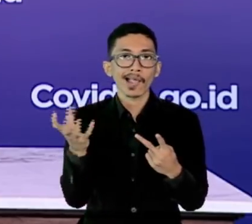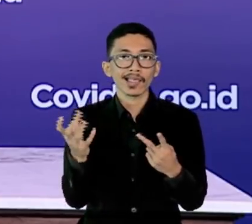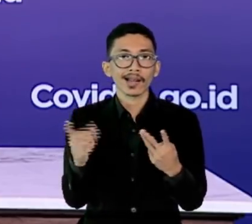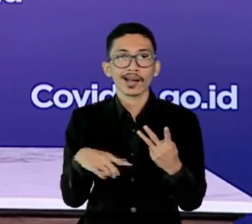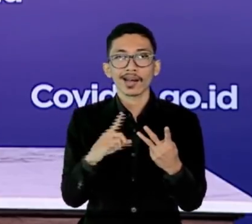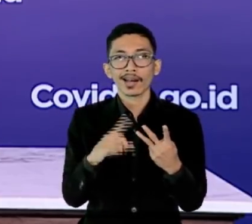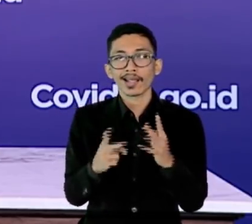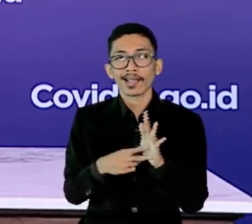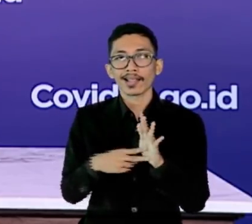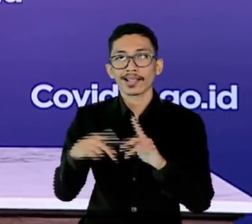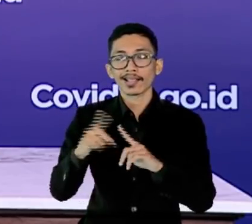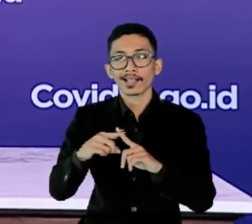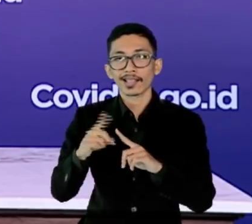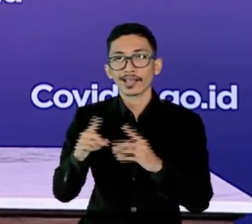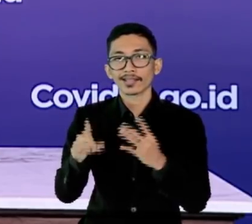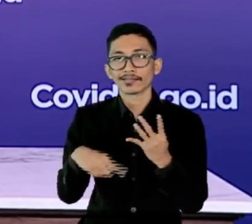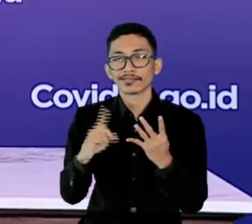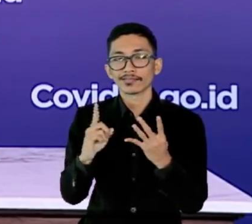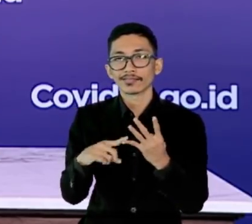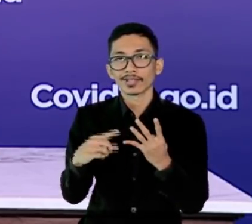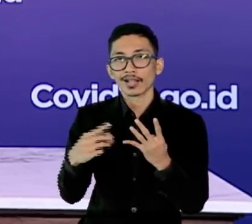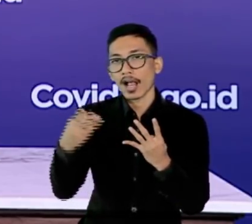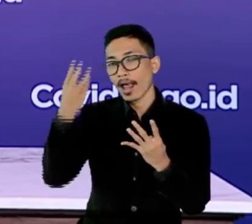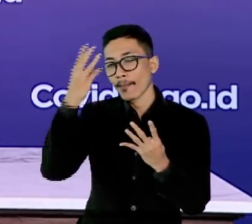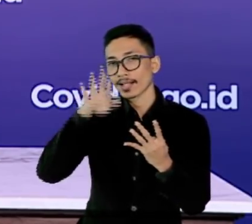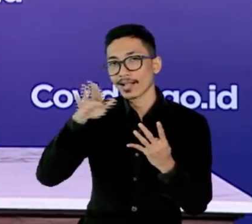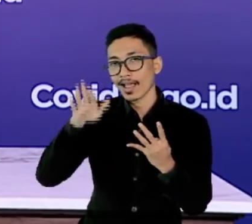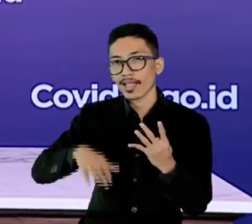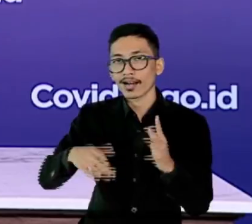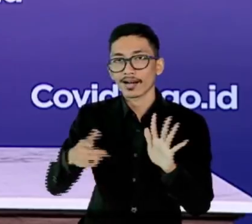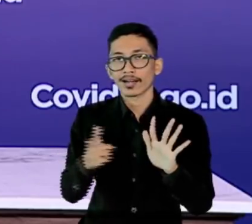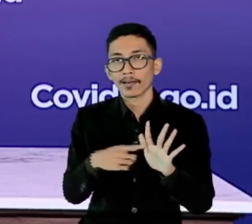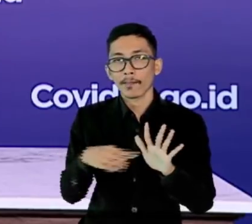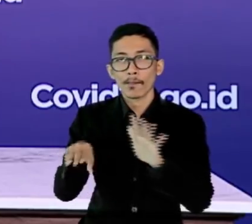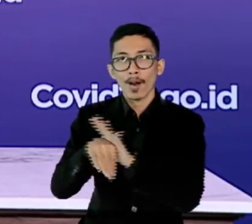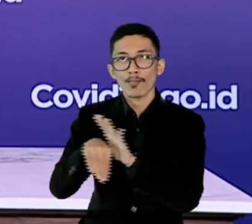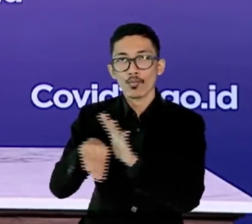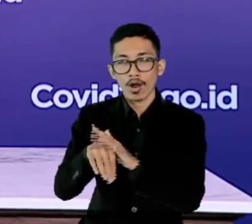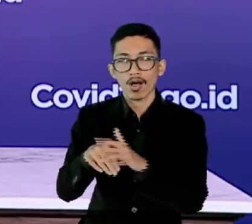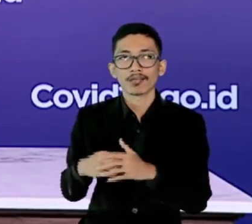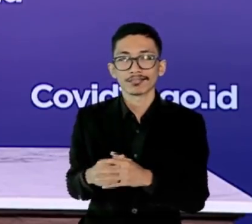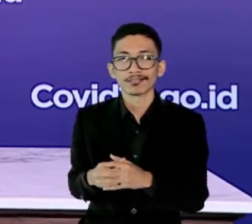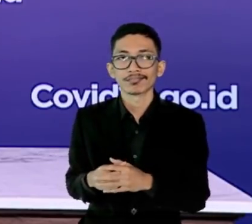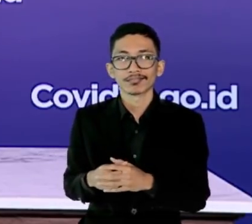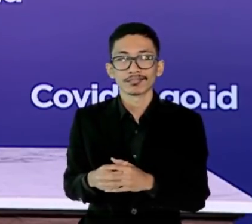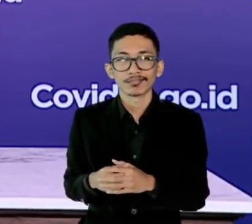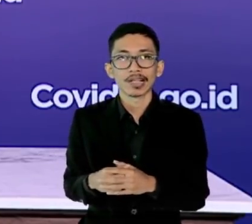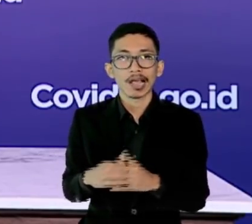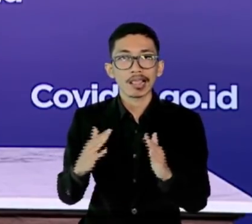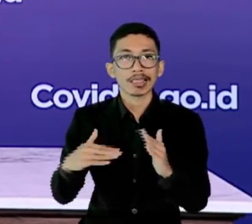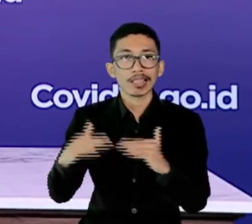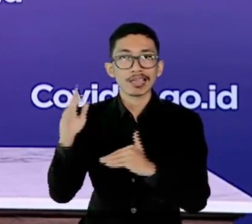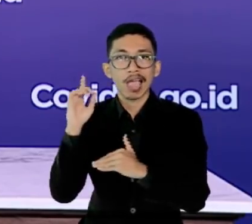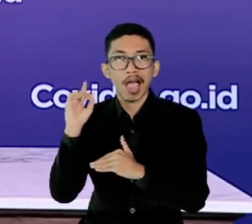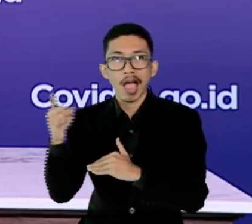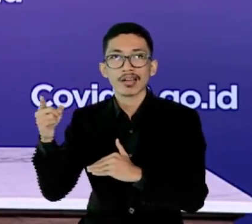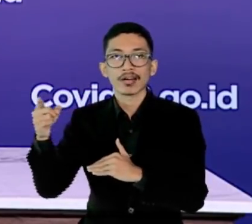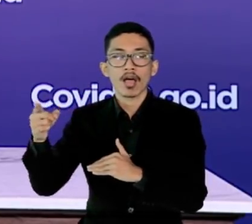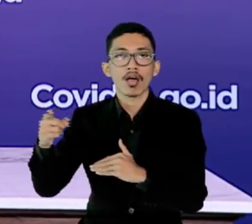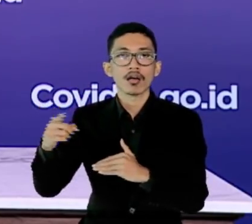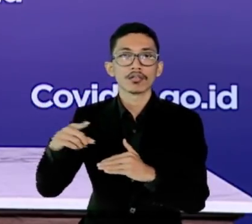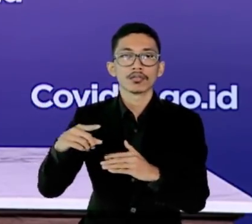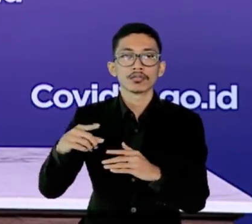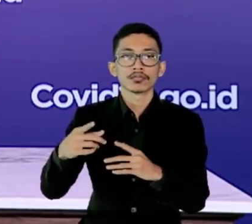NTT, Kalimantan Selatan, dan Papua. Dan yang tergolong tinggi atau lebih dari 70%, seperti provinsi